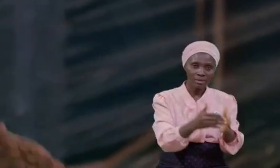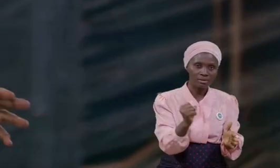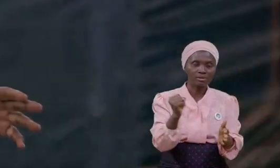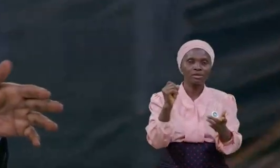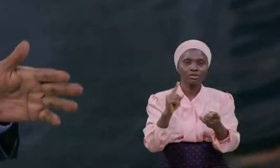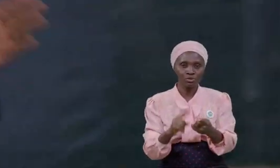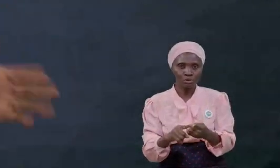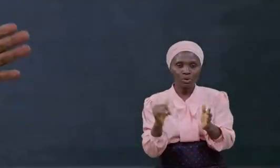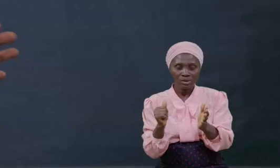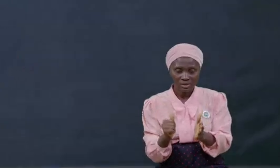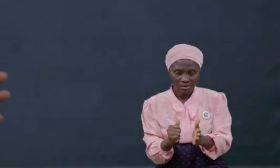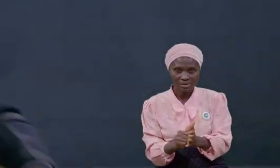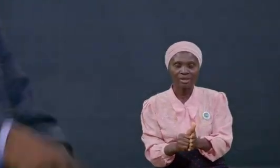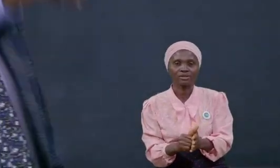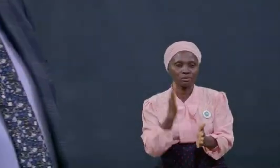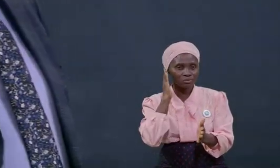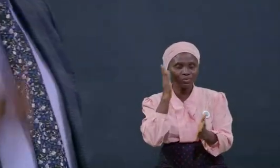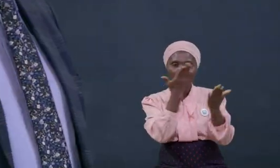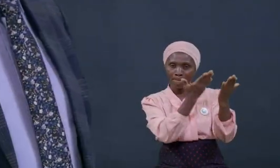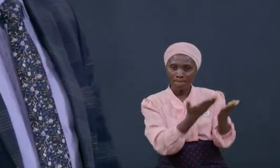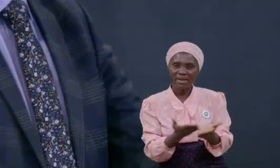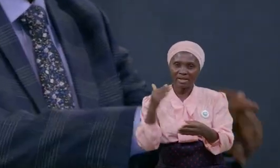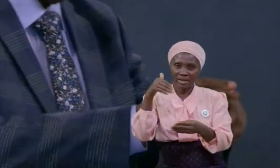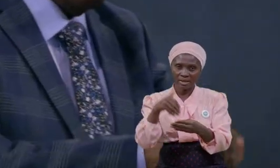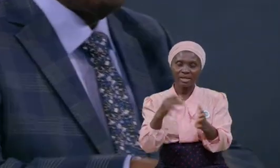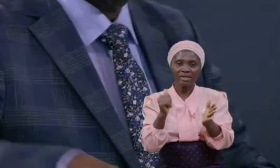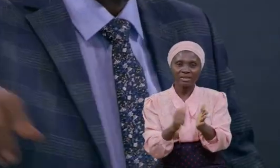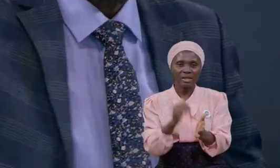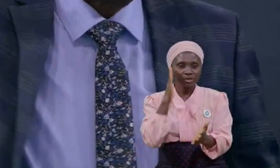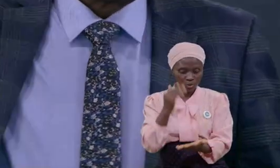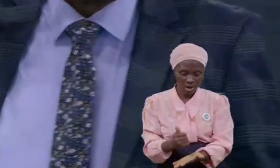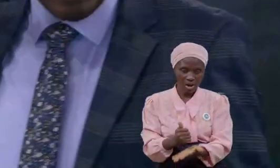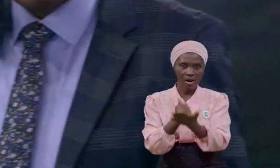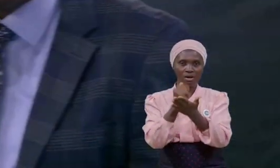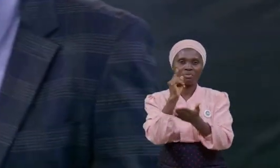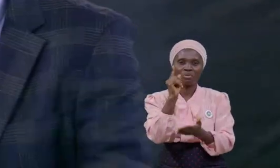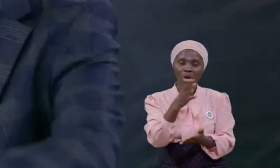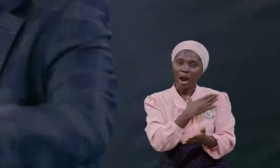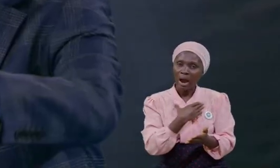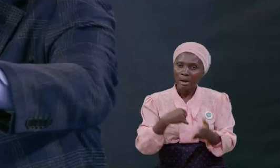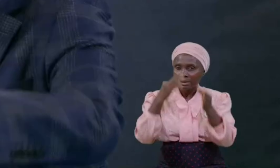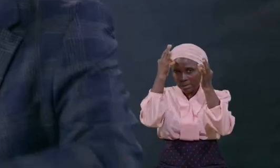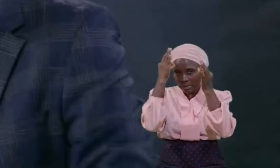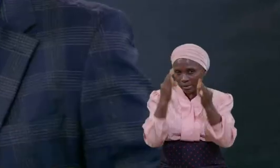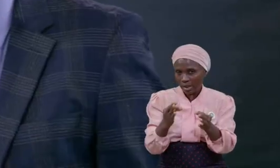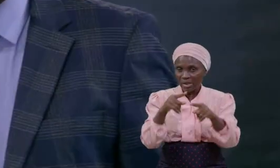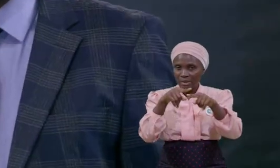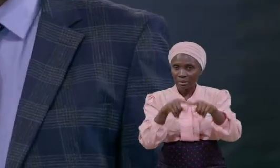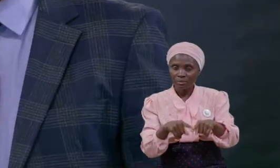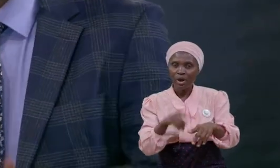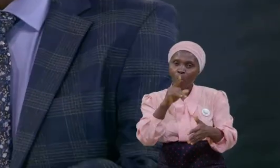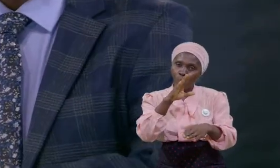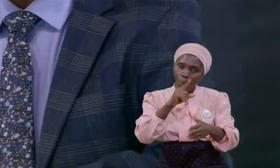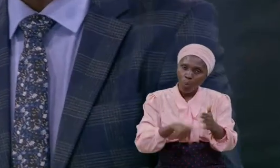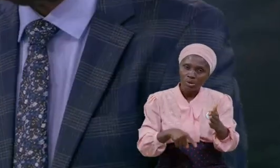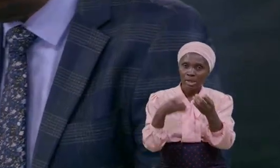s'achève, qui t'aide et détermine ce qui arrivera ce jour-là. C'est de ça que